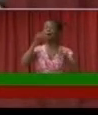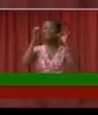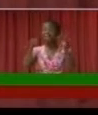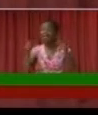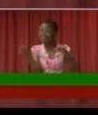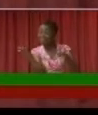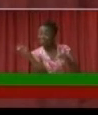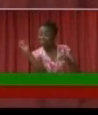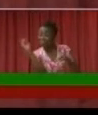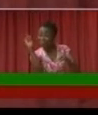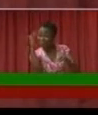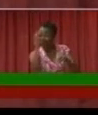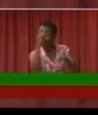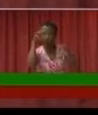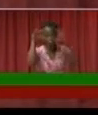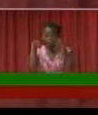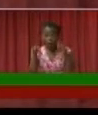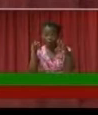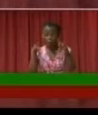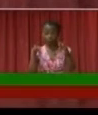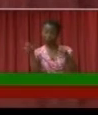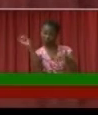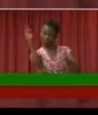carte d'Isaïe.